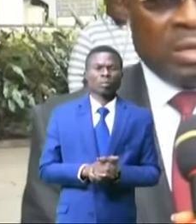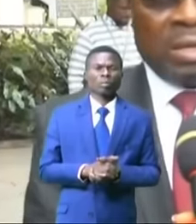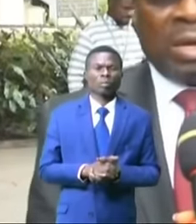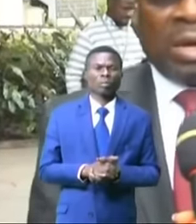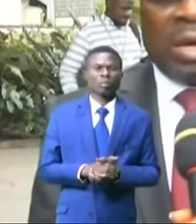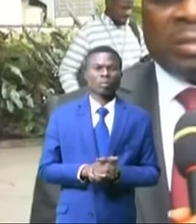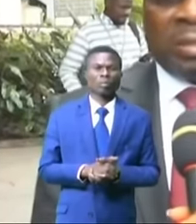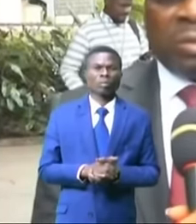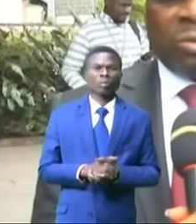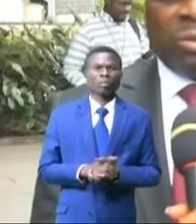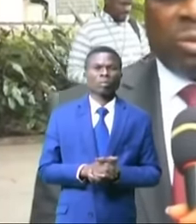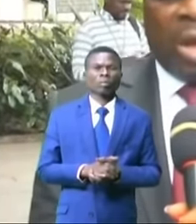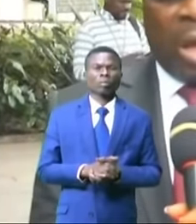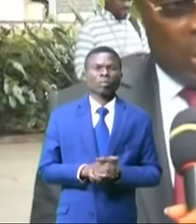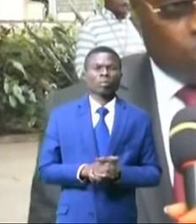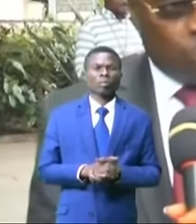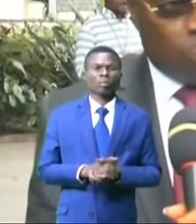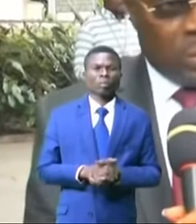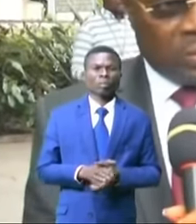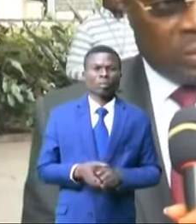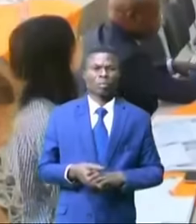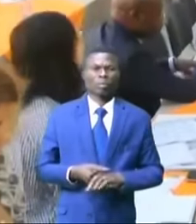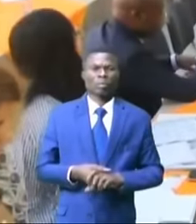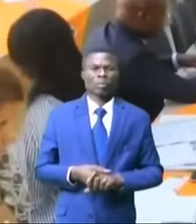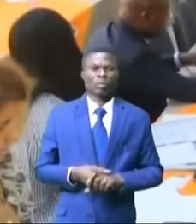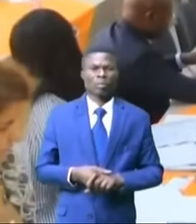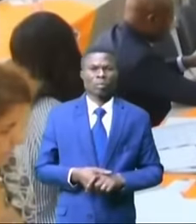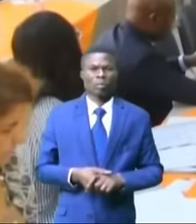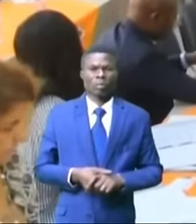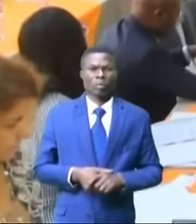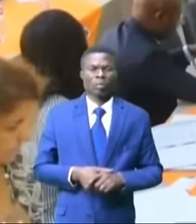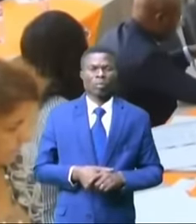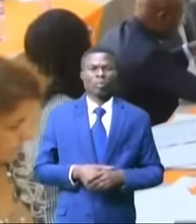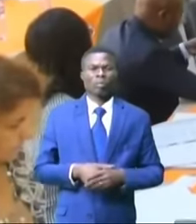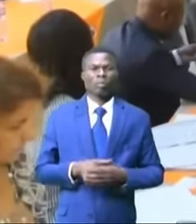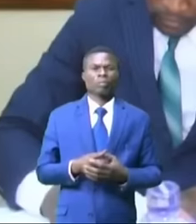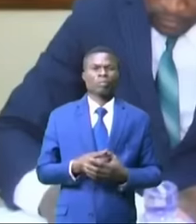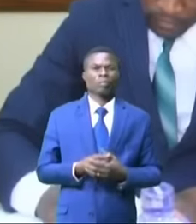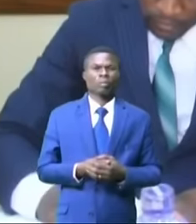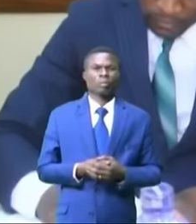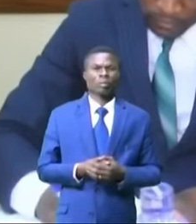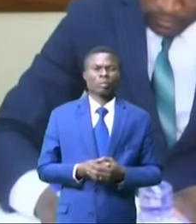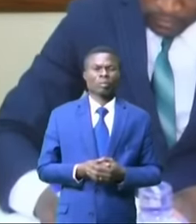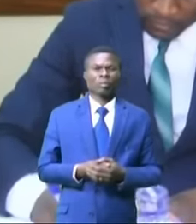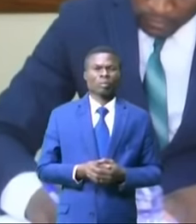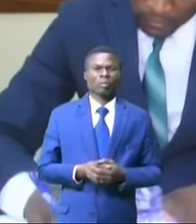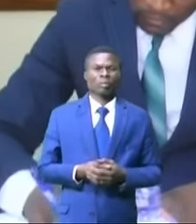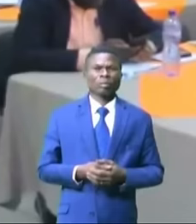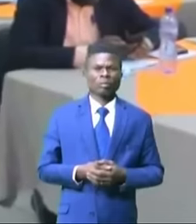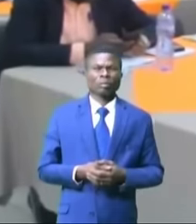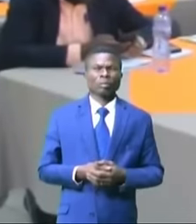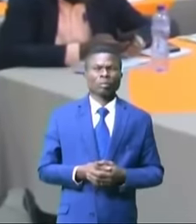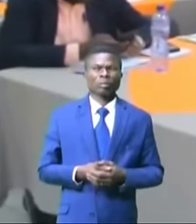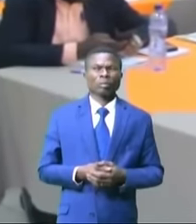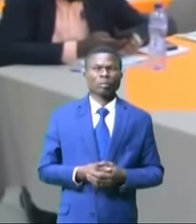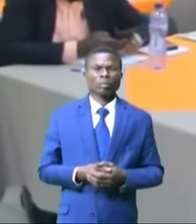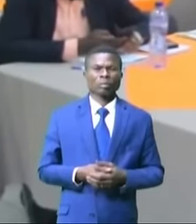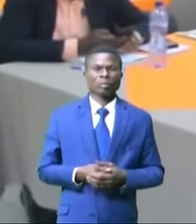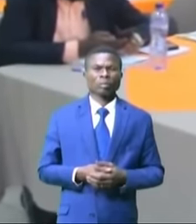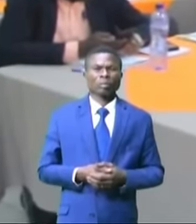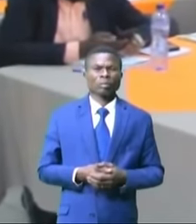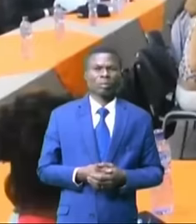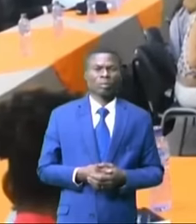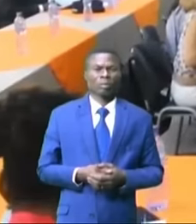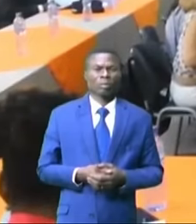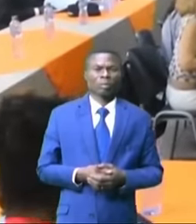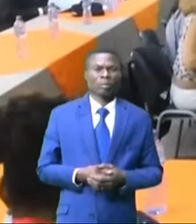RDC à cette alliance 8.7. Rappelons que les parties prenantes se sont engagées, entre autres, les